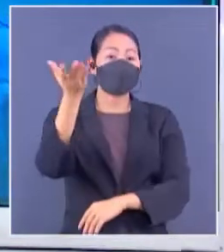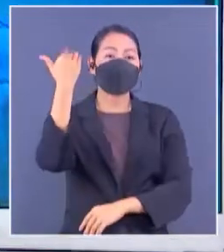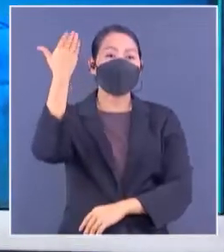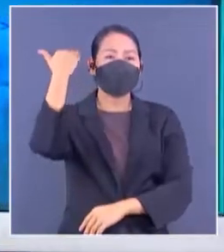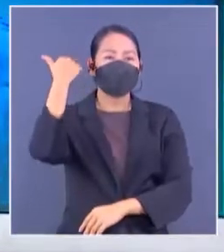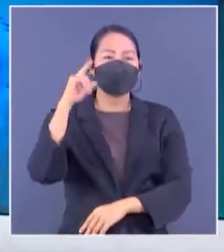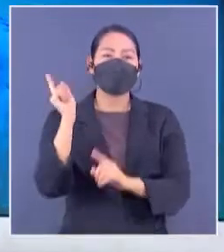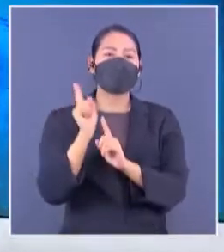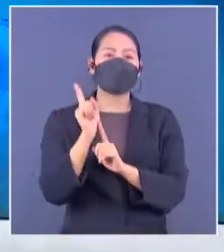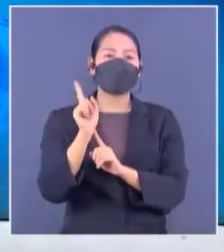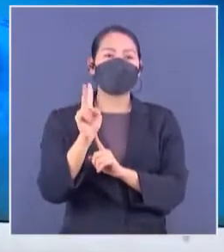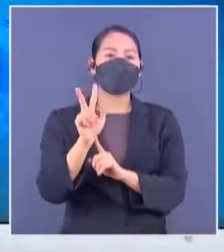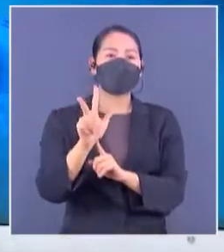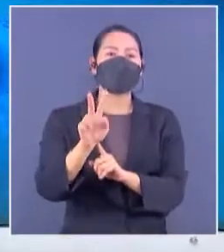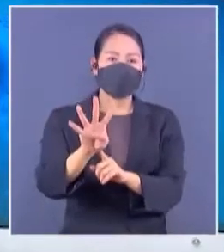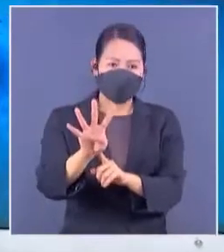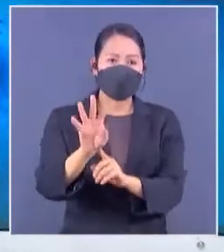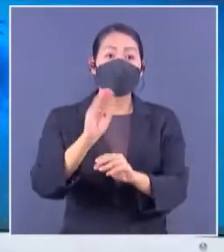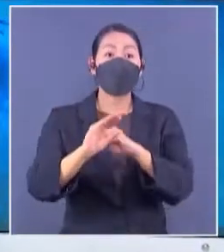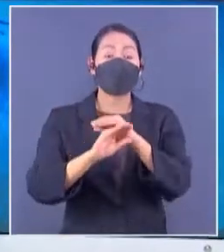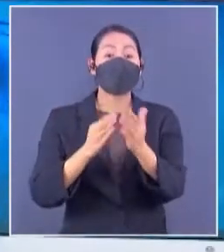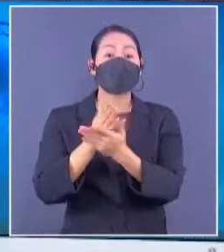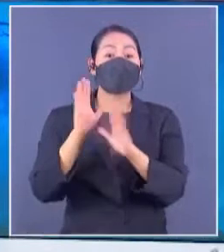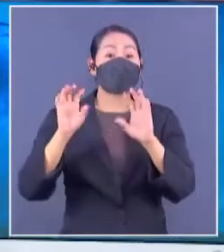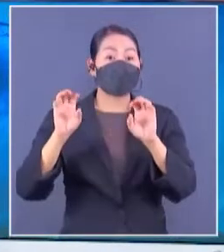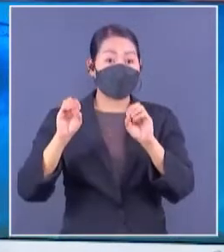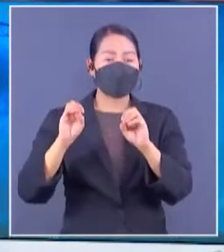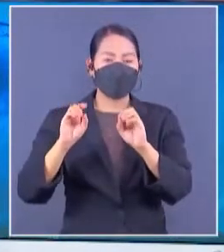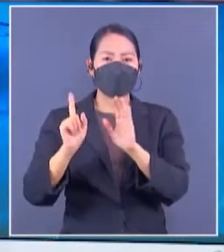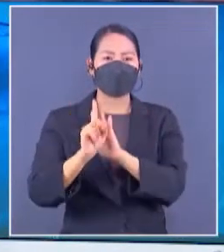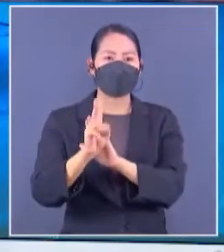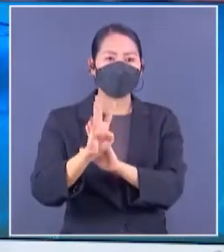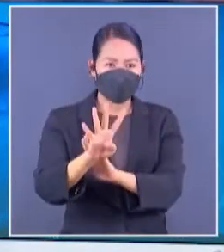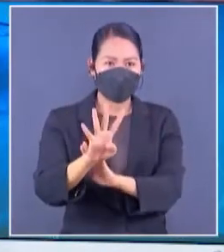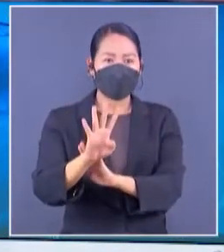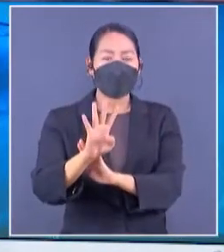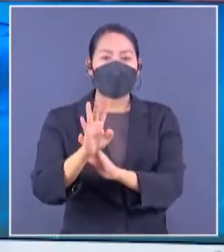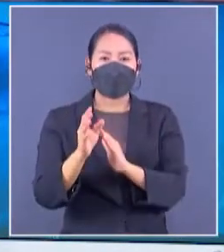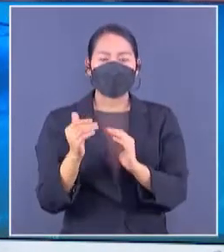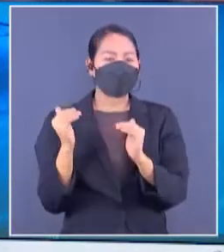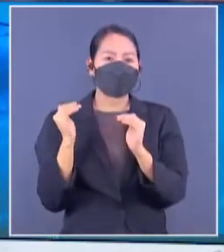เลยไปตลาดโอ้โหคนละครึ่งคนละครึ่งหลังจากนี้อาจจะไม่ได้รับสิทธิ ์ นะครับก็